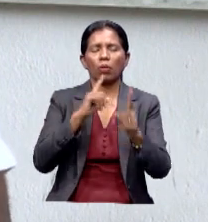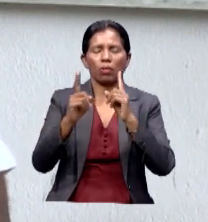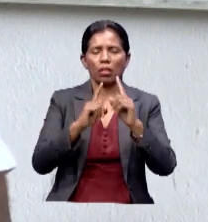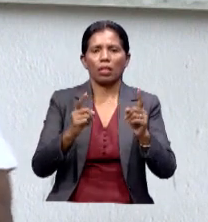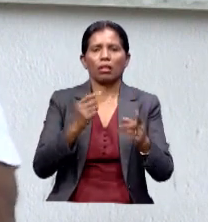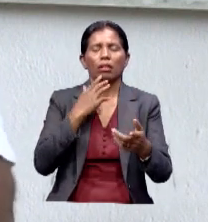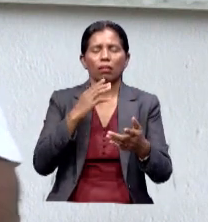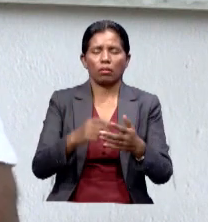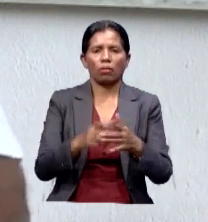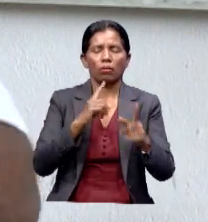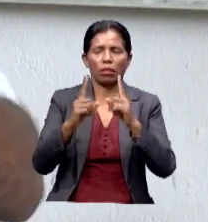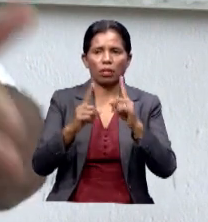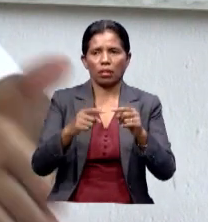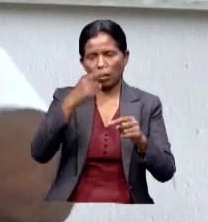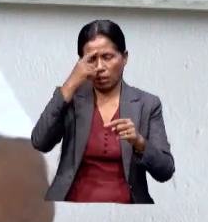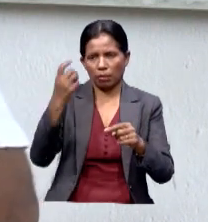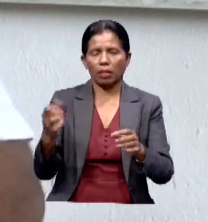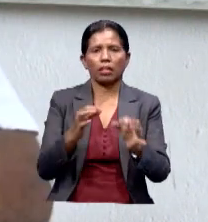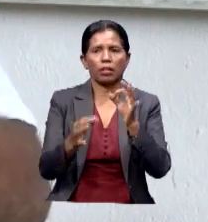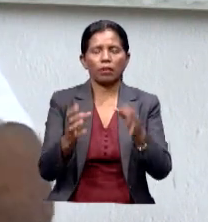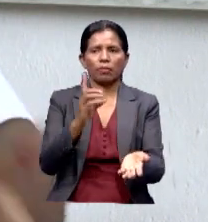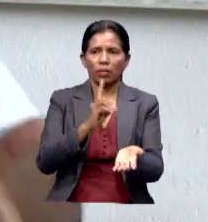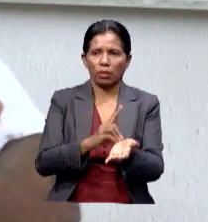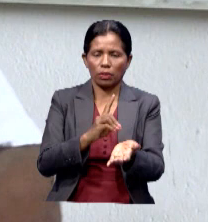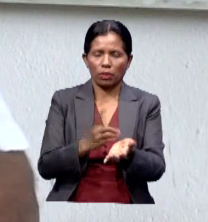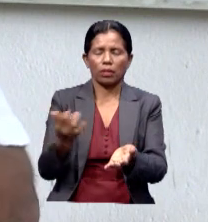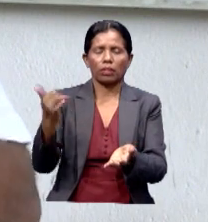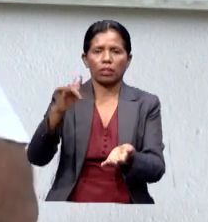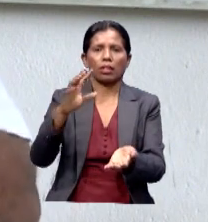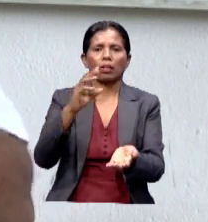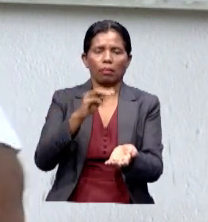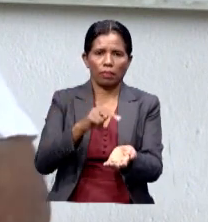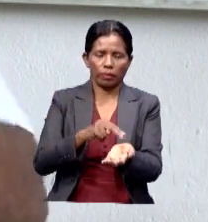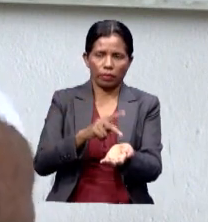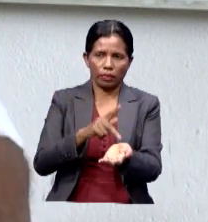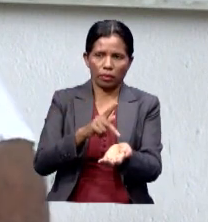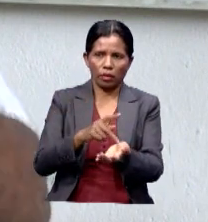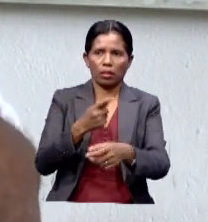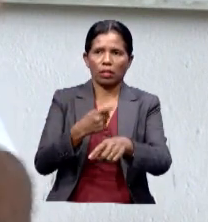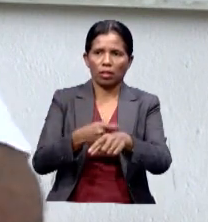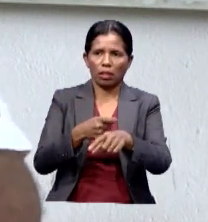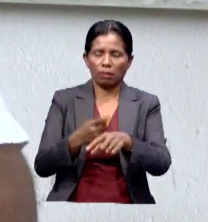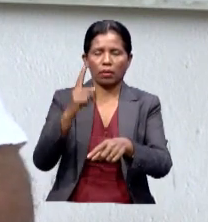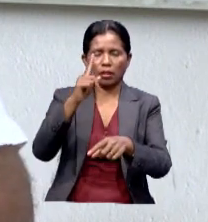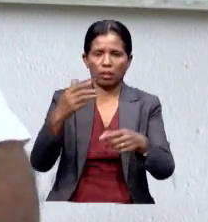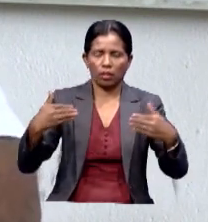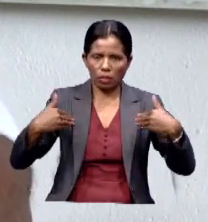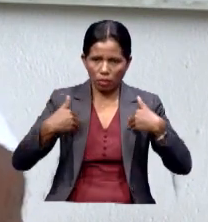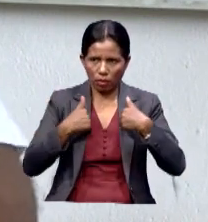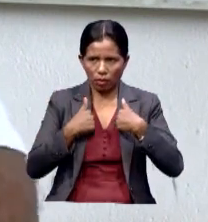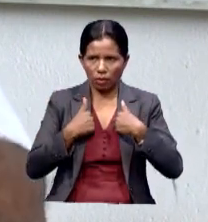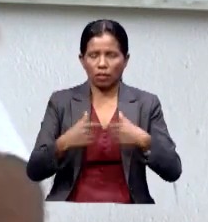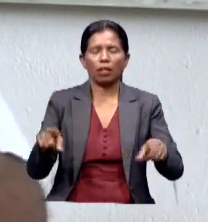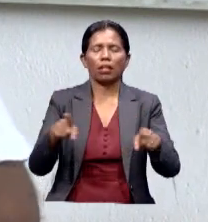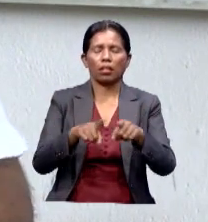mos ita teki rekonyese karik doktor sira itane mediku sira ne tempo ida sira koleng ne